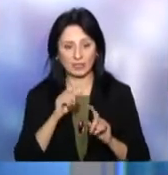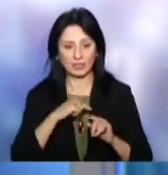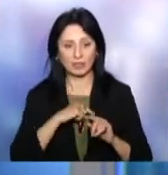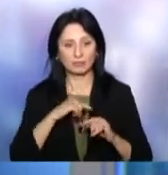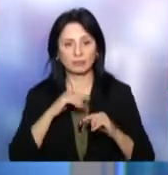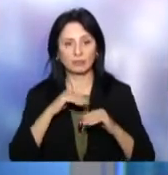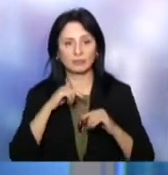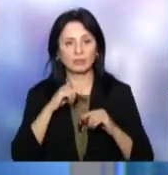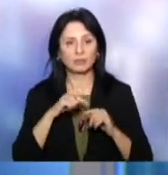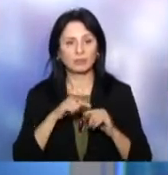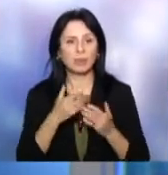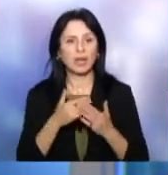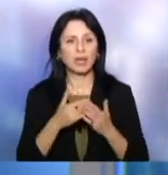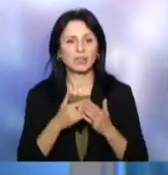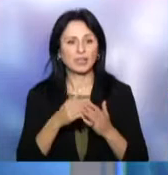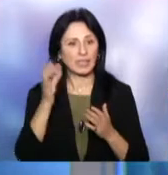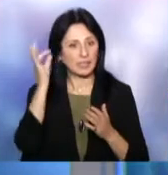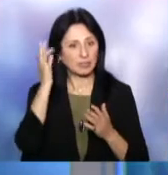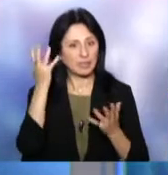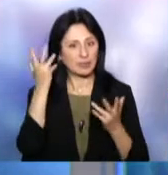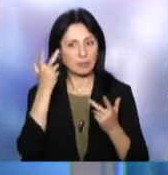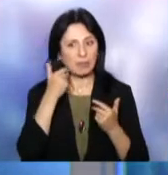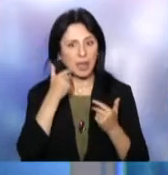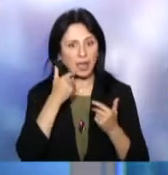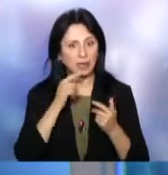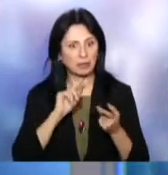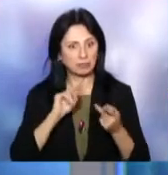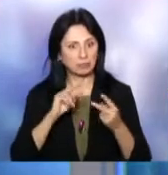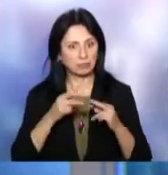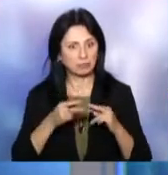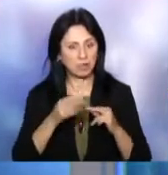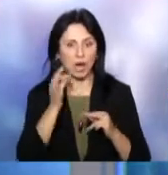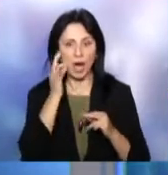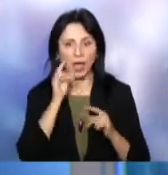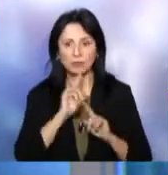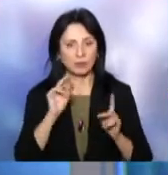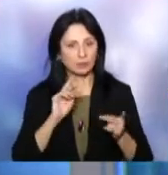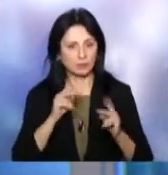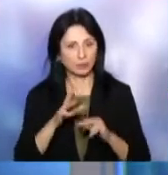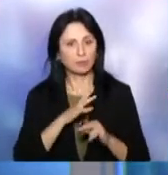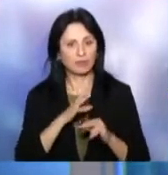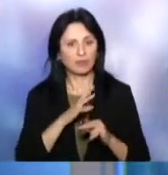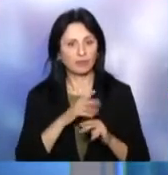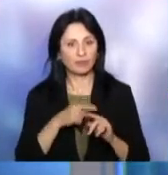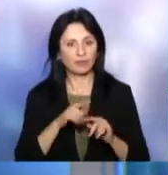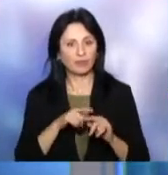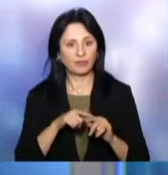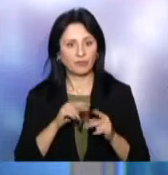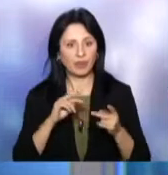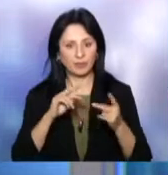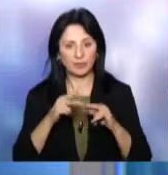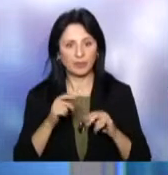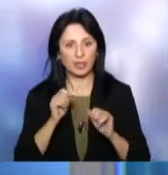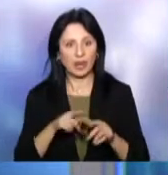ხოლმე, მაგალითად თმის ფერის უცნაური ცვლილება, კანის ფერის უცნაური ცვლილება, აი მაგალითად პილენზის ცვლის მოშლის